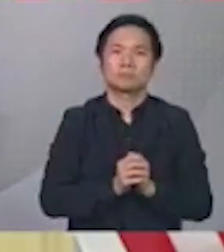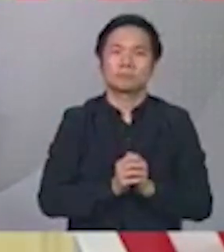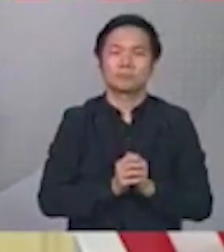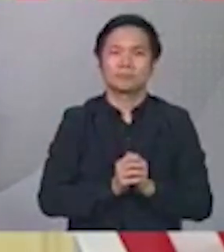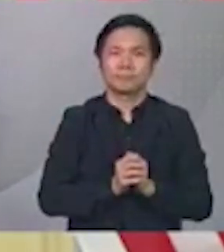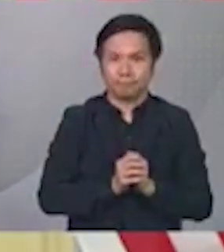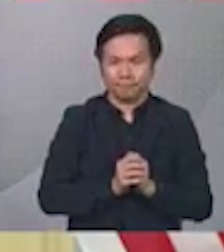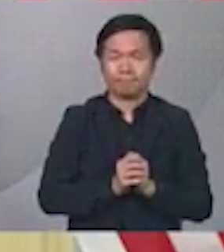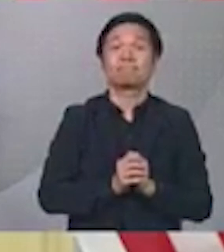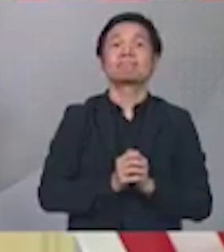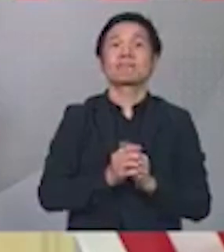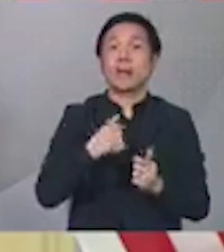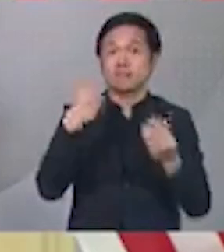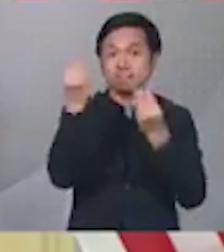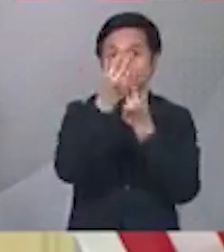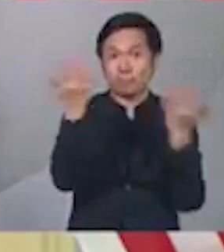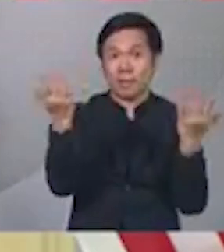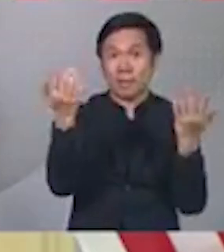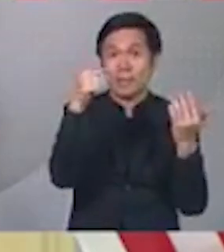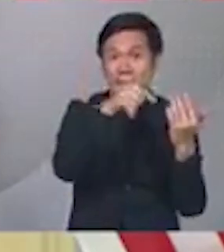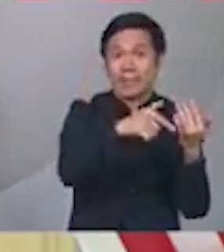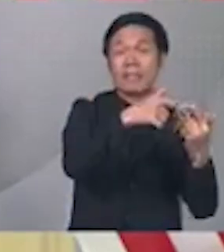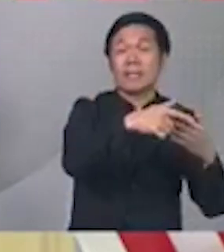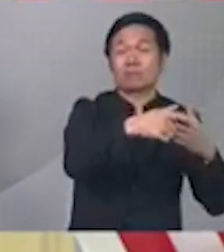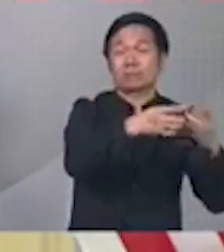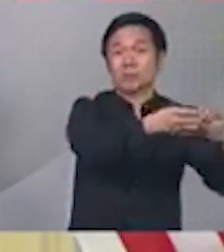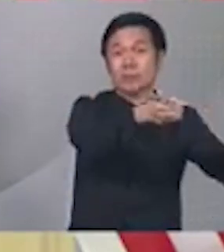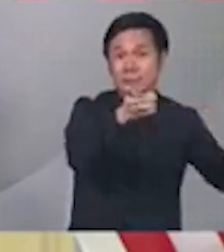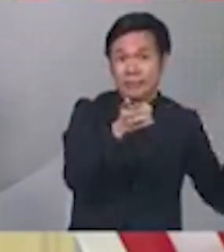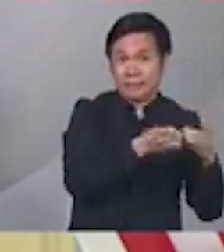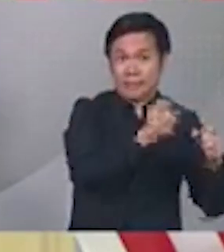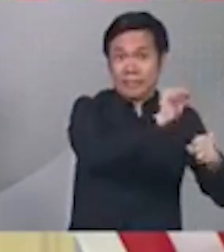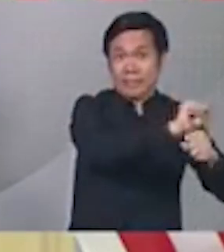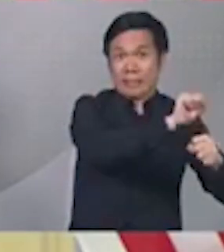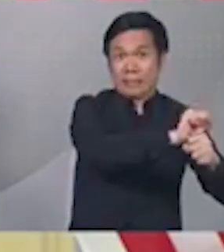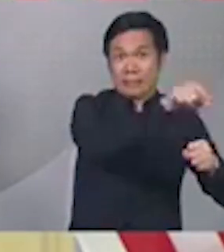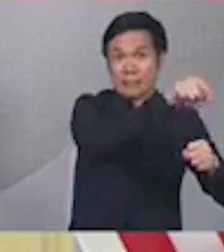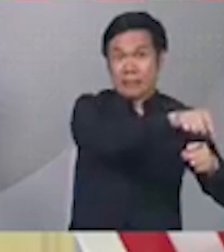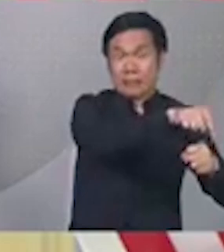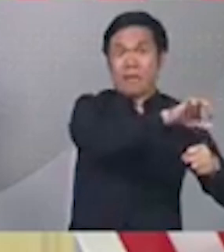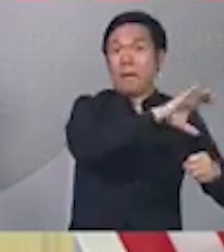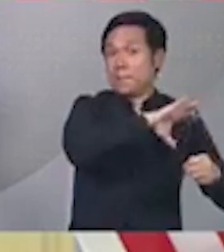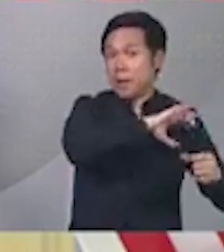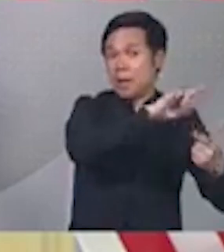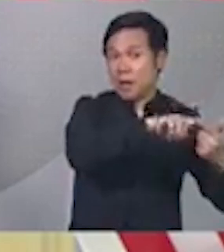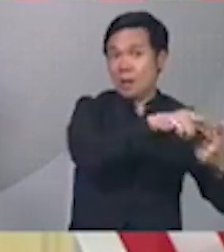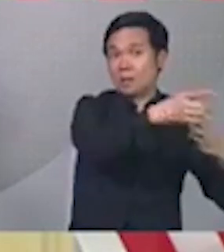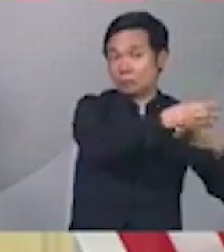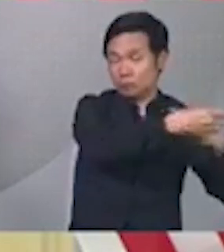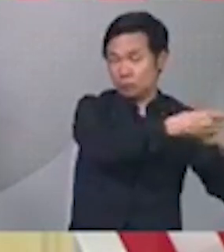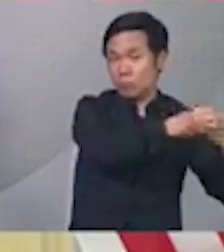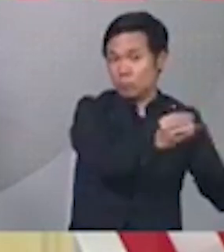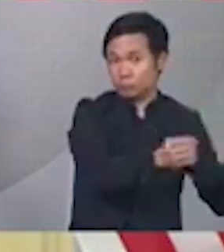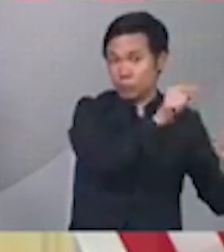seperti yang chessboard karet barisan hadapan di daerah ataupun peran lines di daerah akan mengantar